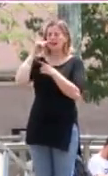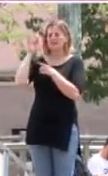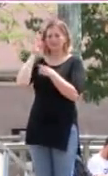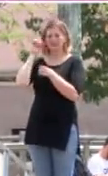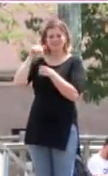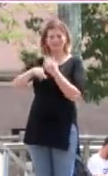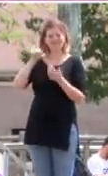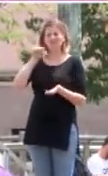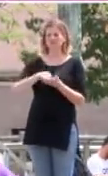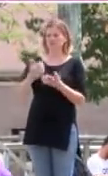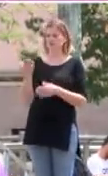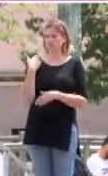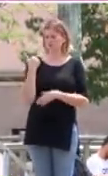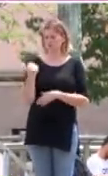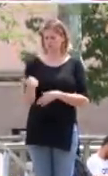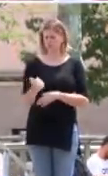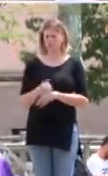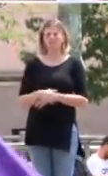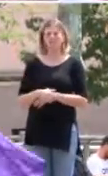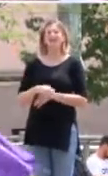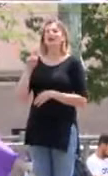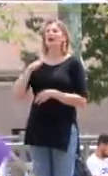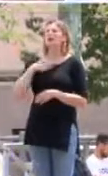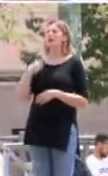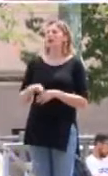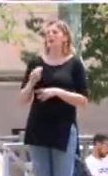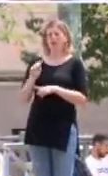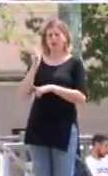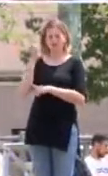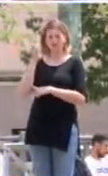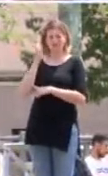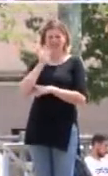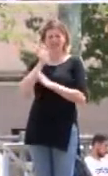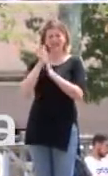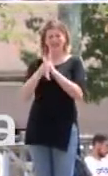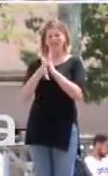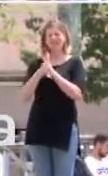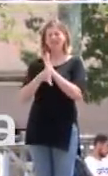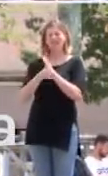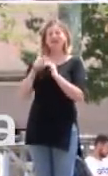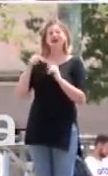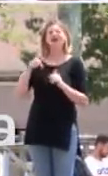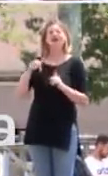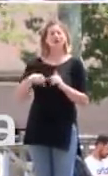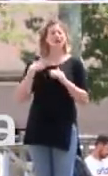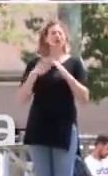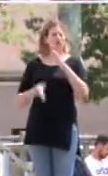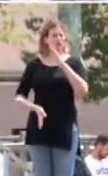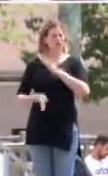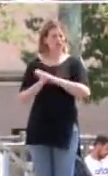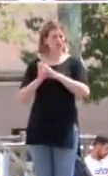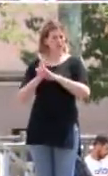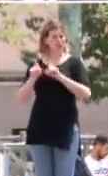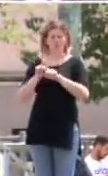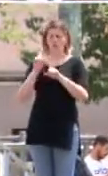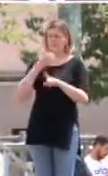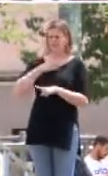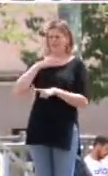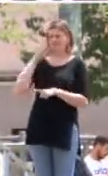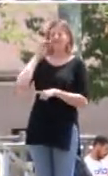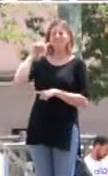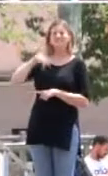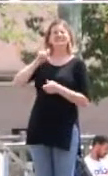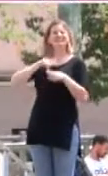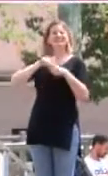d'aquesta ciutat. I per aconseguir això, que jo continuï sent l'alcaldessa d'aquesta ciutat popular